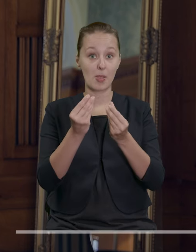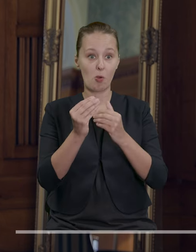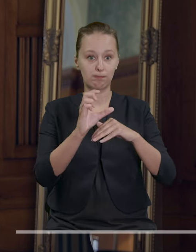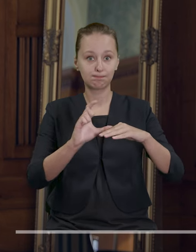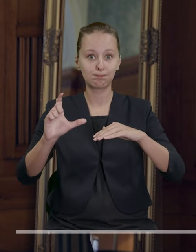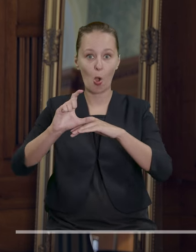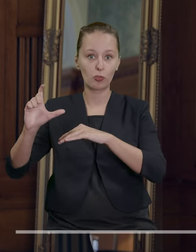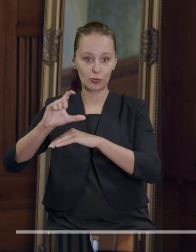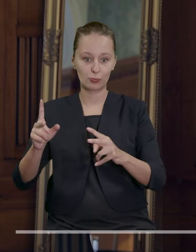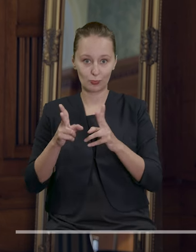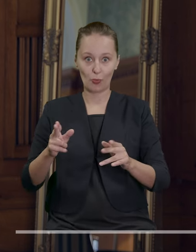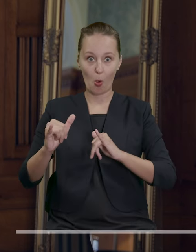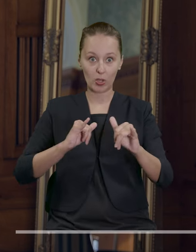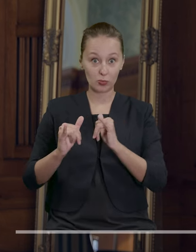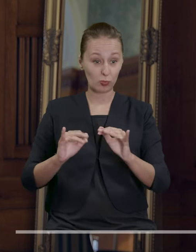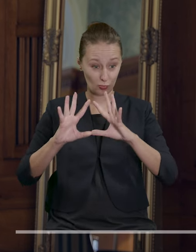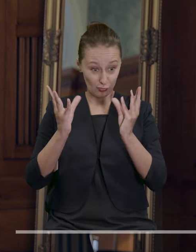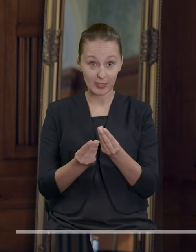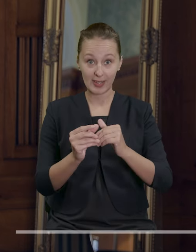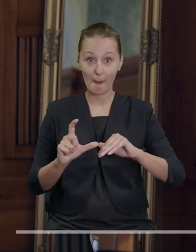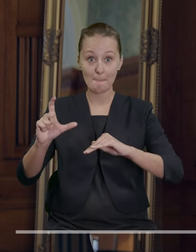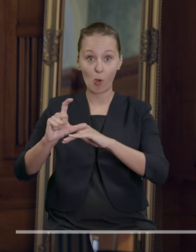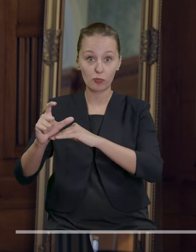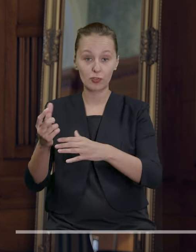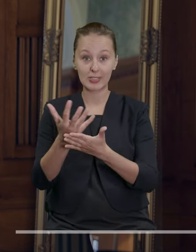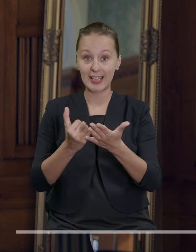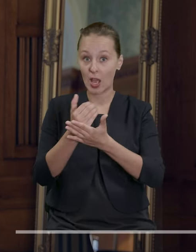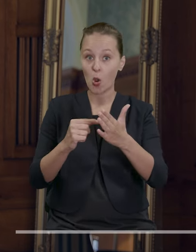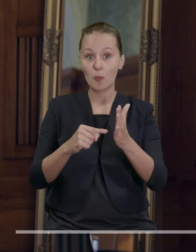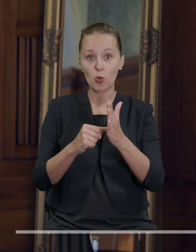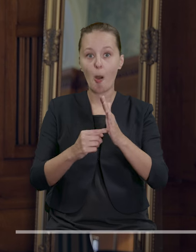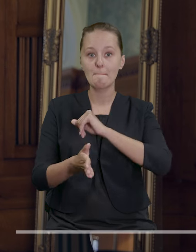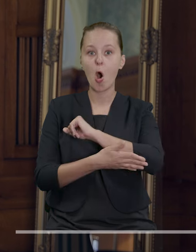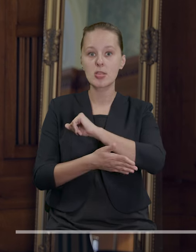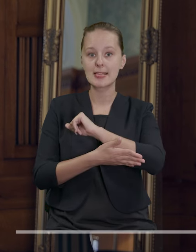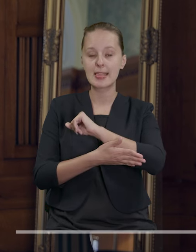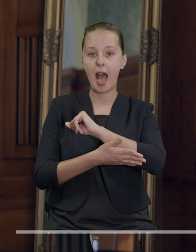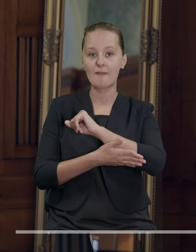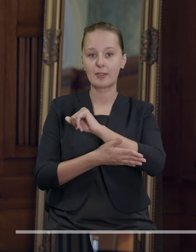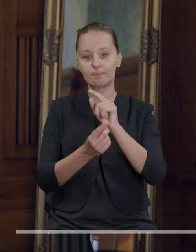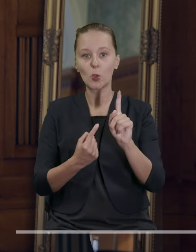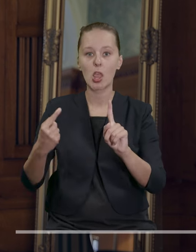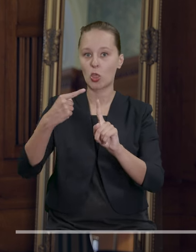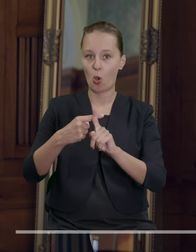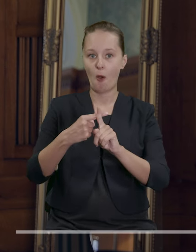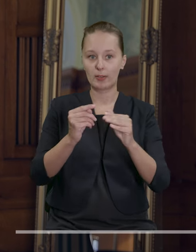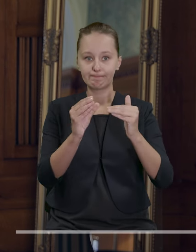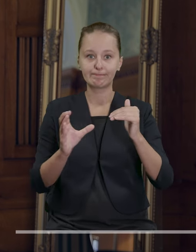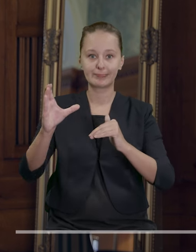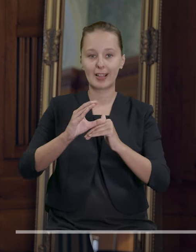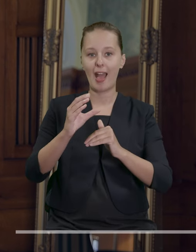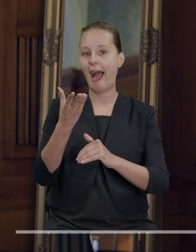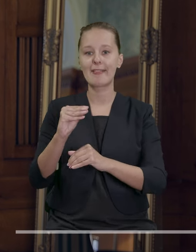się zadziały w czasie tej kadencji, to były podwyżki do podstawy wynagrodzenia, a